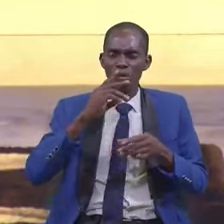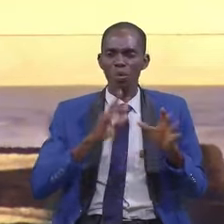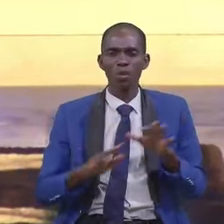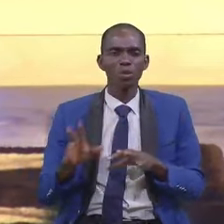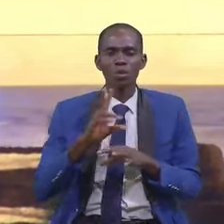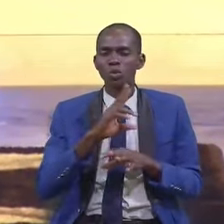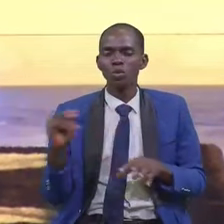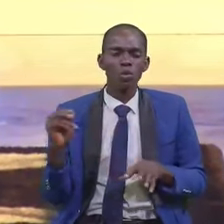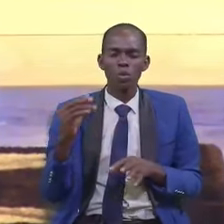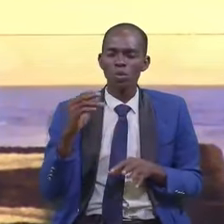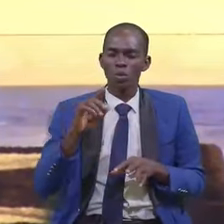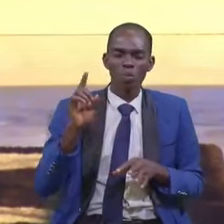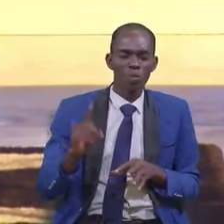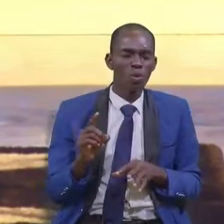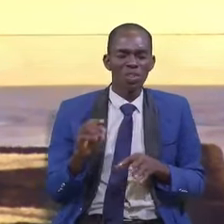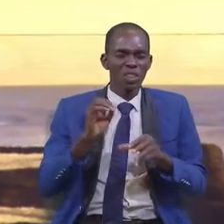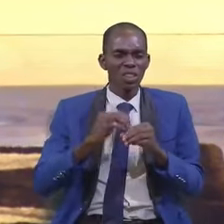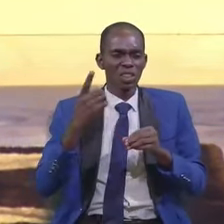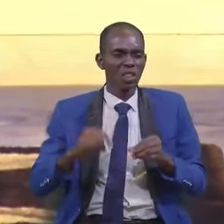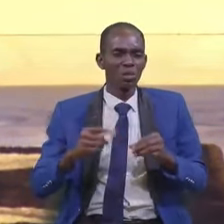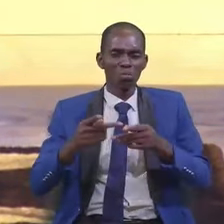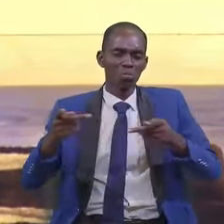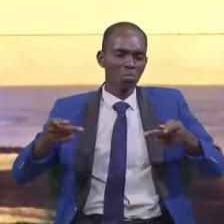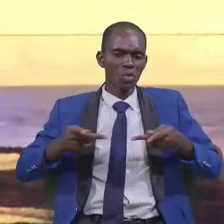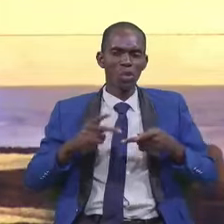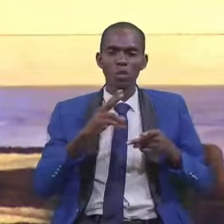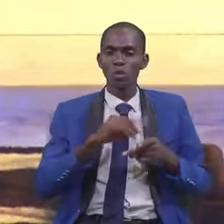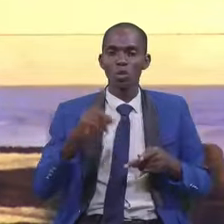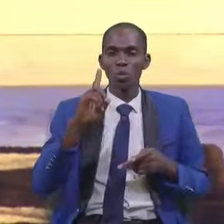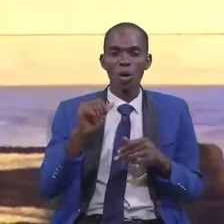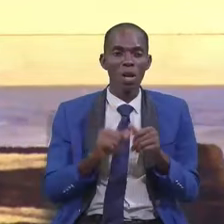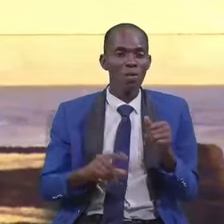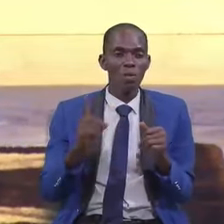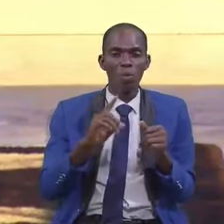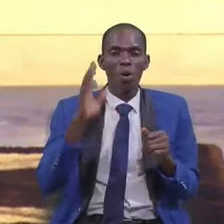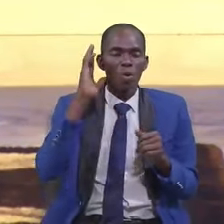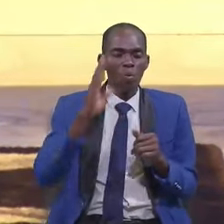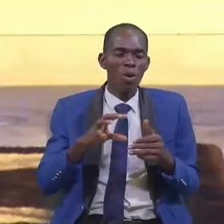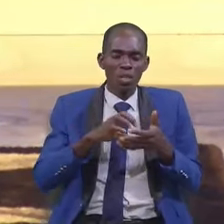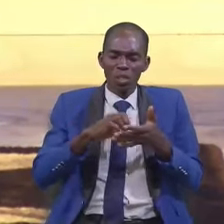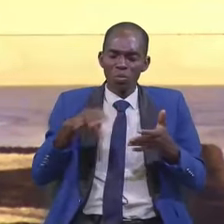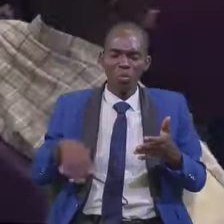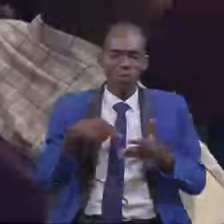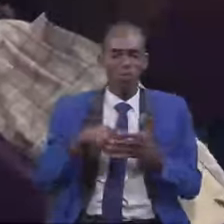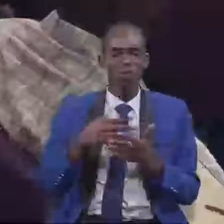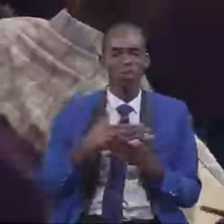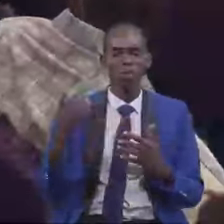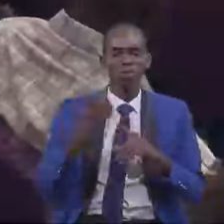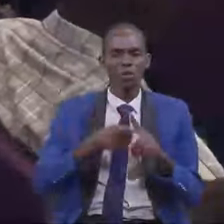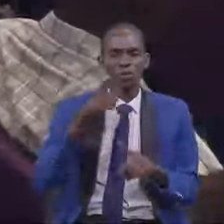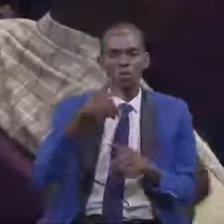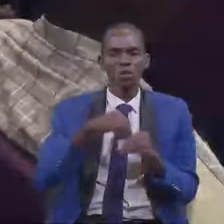personne dans la communauté, personne dans le couvent, personne quelque part ne vous le ravira au nom de